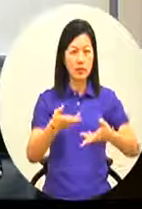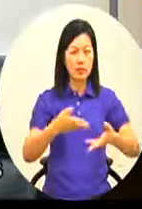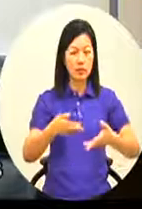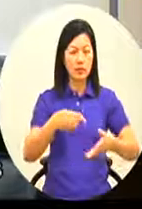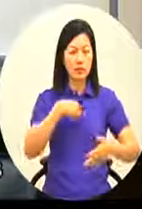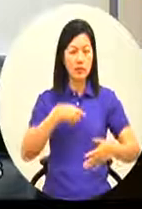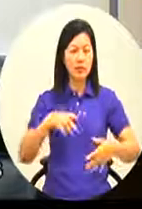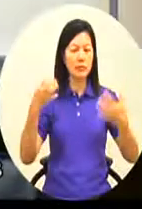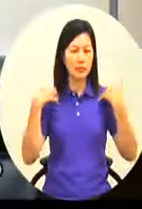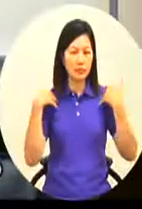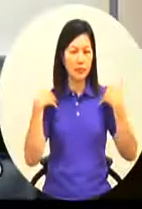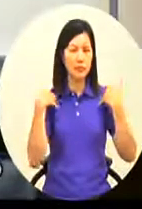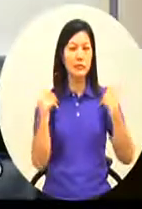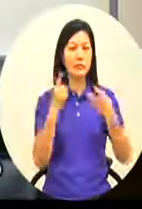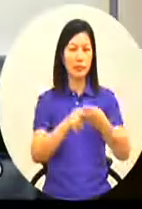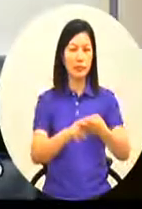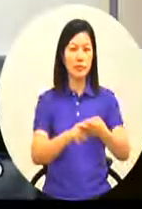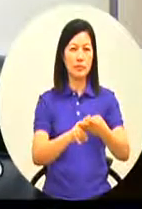哈。